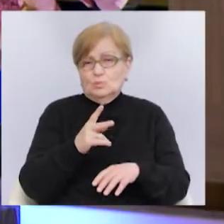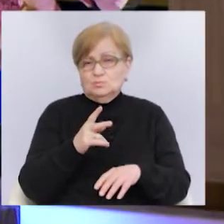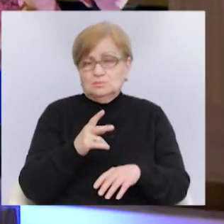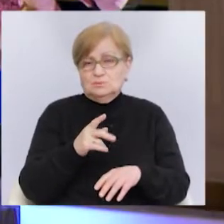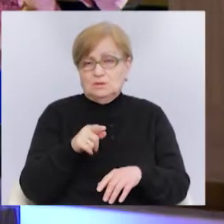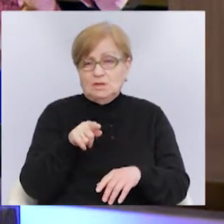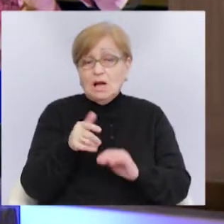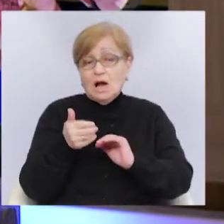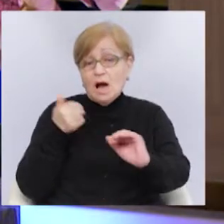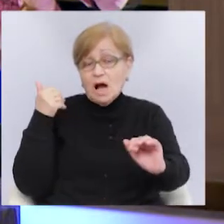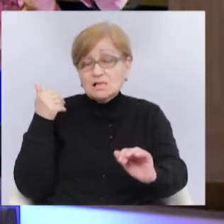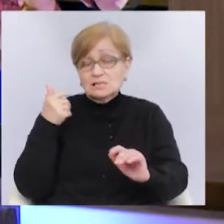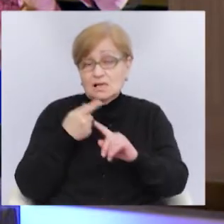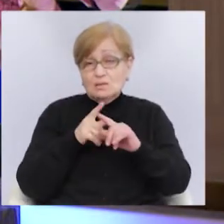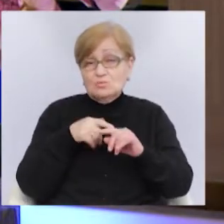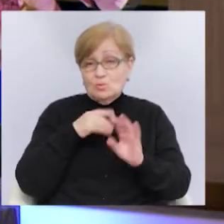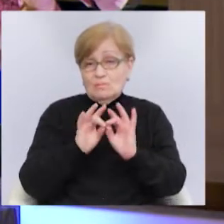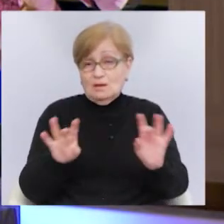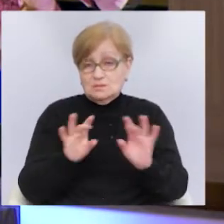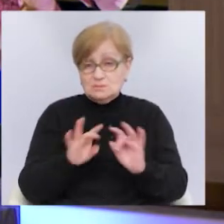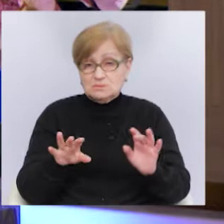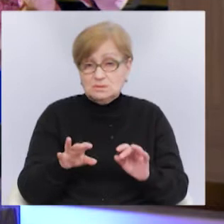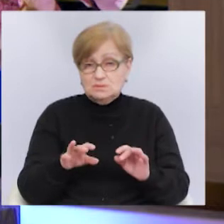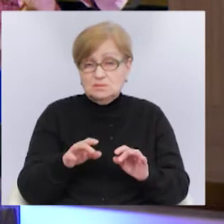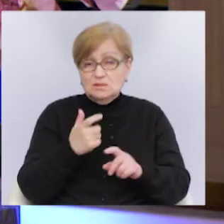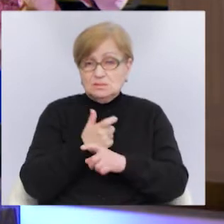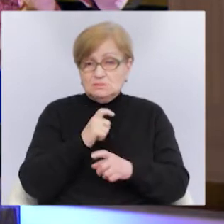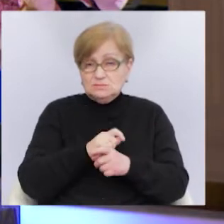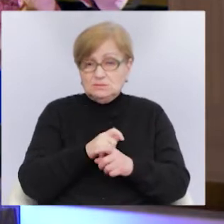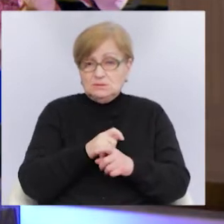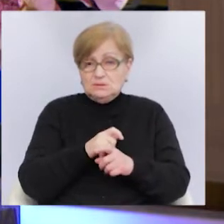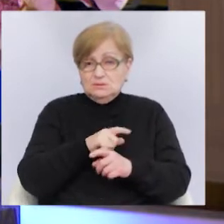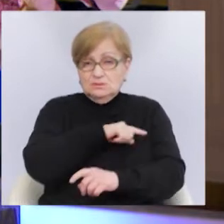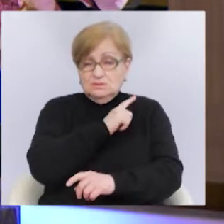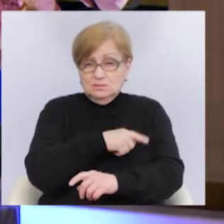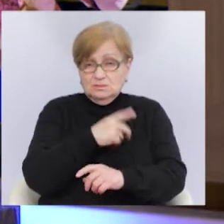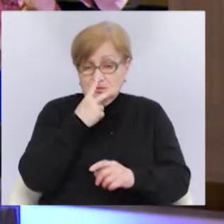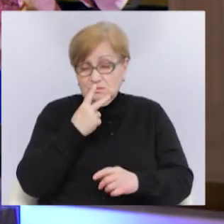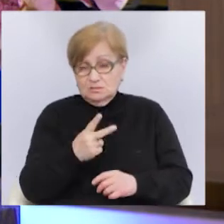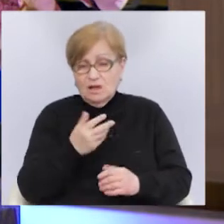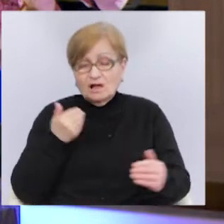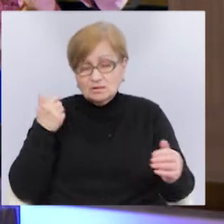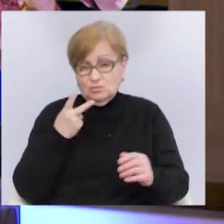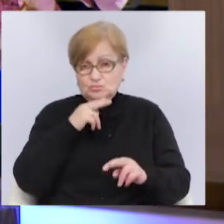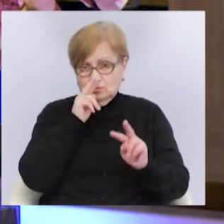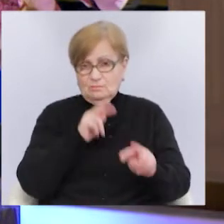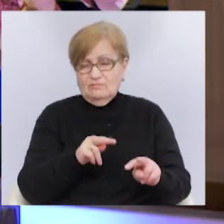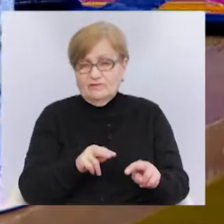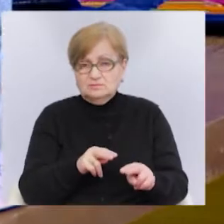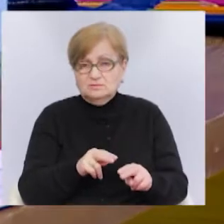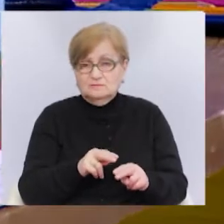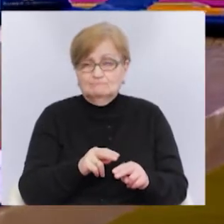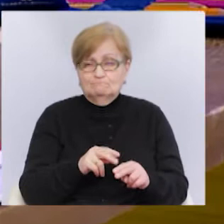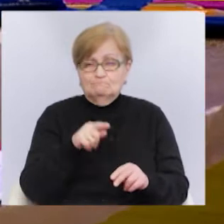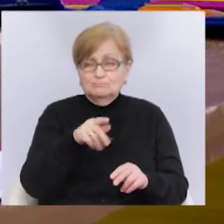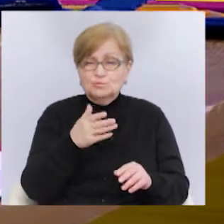მანამდე ნიშნები სწორედ იმიტომ დავახასიათე, რომ ძალიან შესაძლებელია, რომ მანამდეც მივაქციოთ ამას ყურადღება და